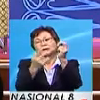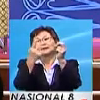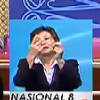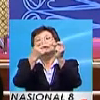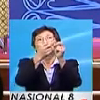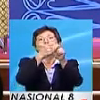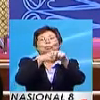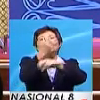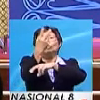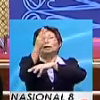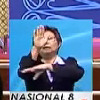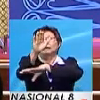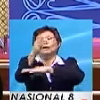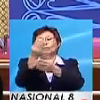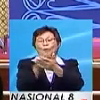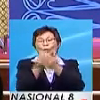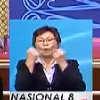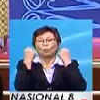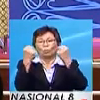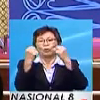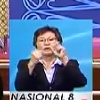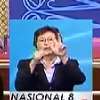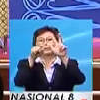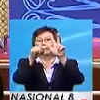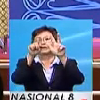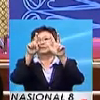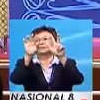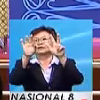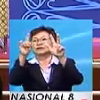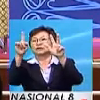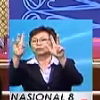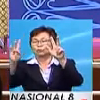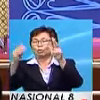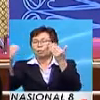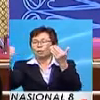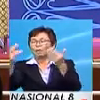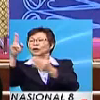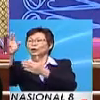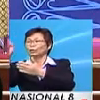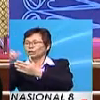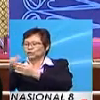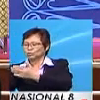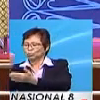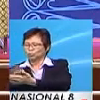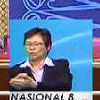mengukuh pada 3.917 berbanding dolar Amerika